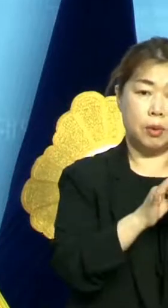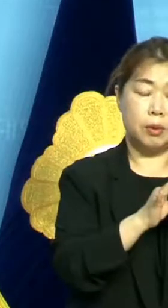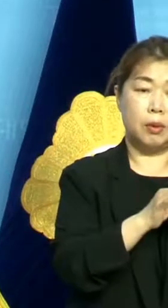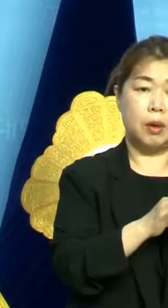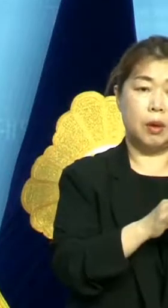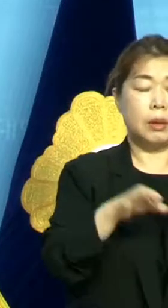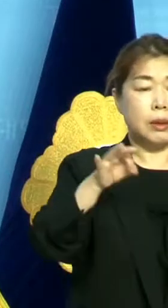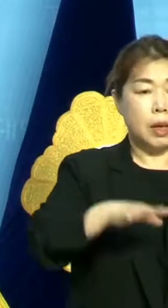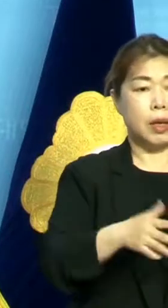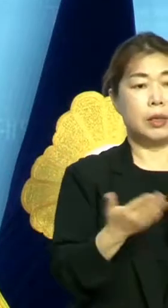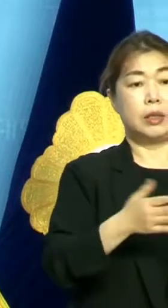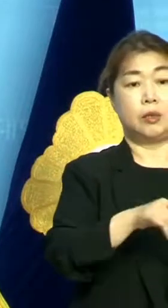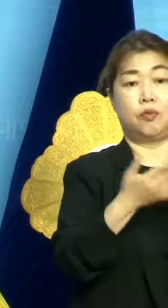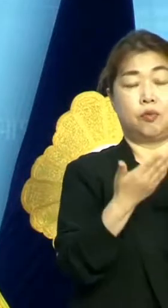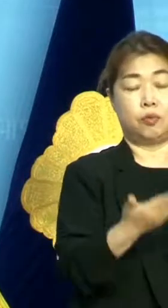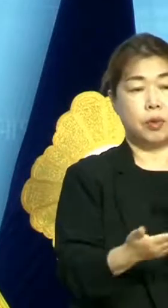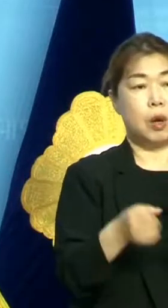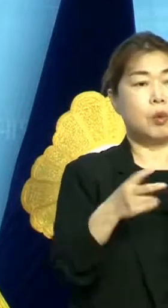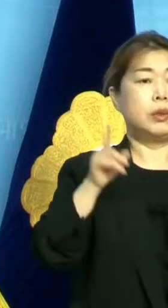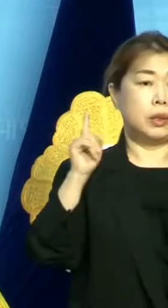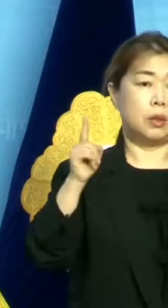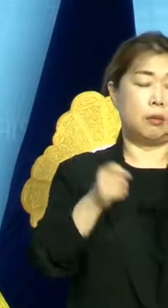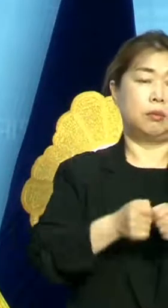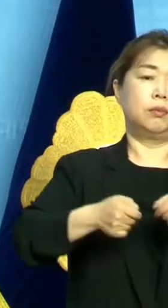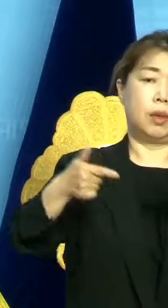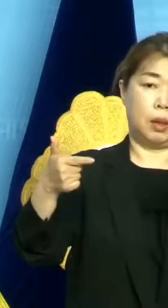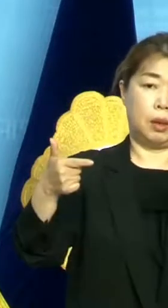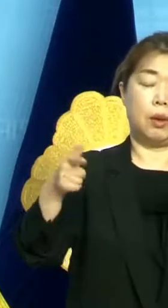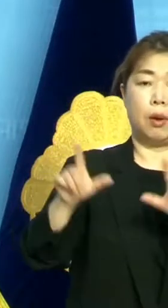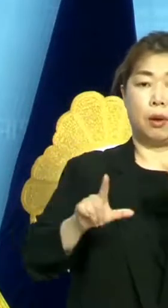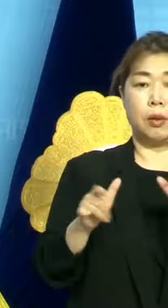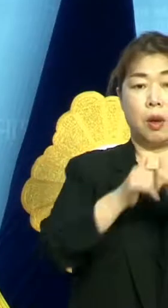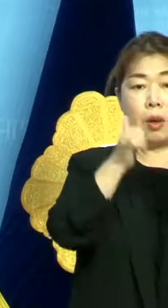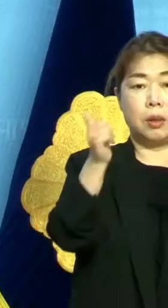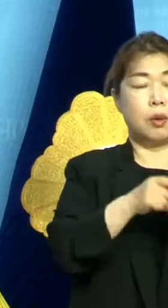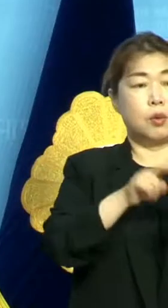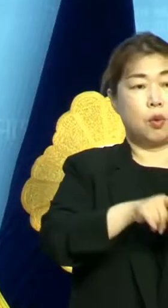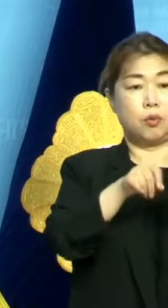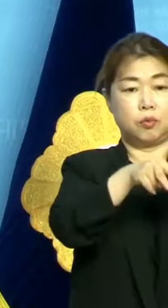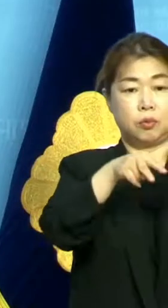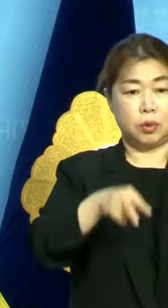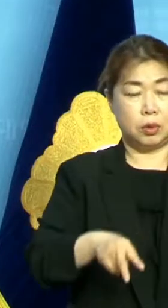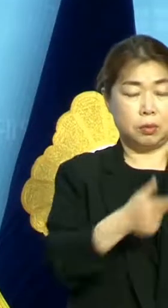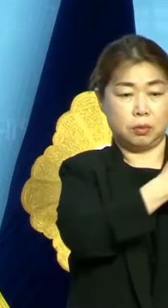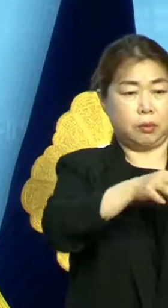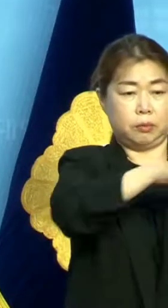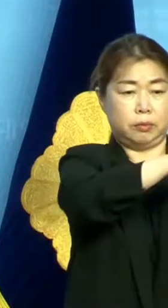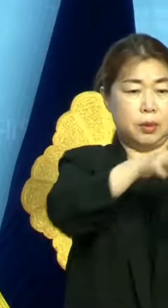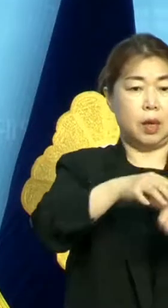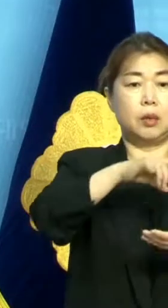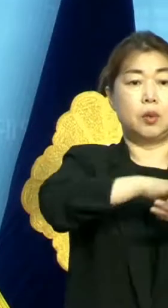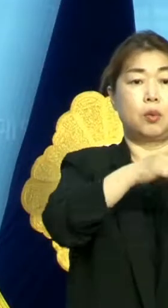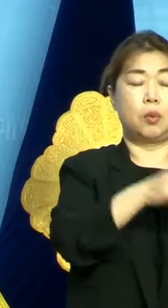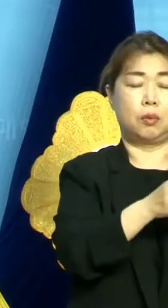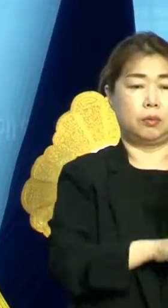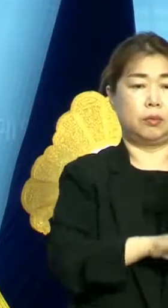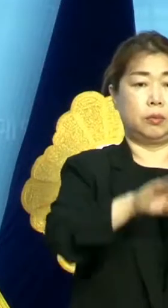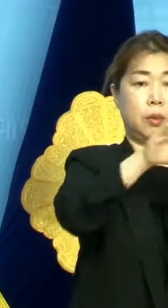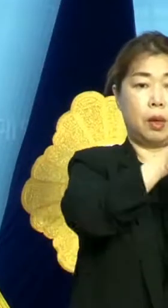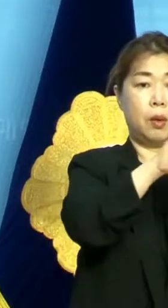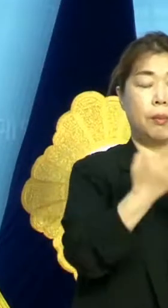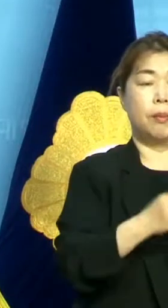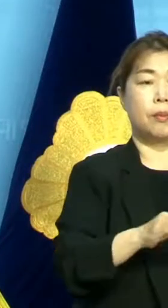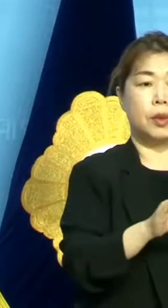일시 휴식과 그리고 시럽이 이미 크게 늘어났으며 콰이 턱걸이 2기가 대봉 새 수준으로 발 올라갈 경우